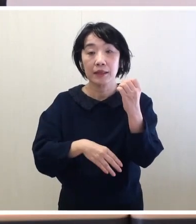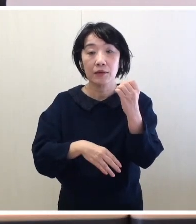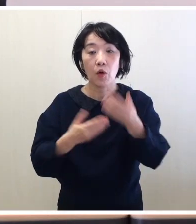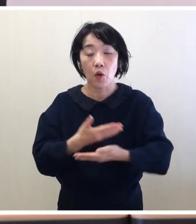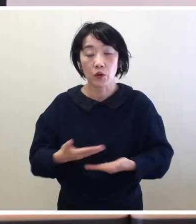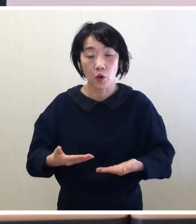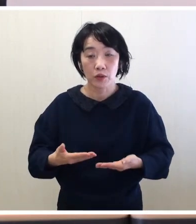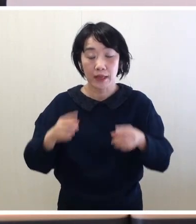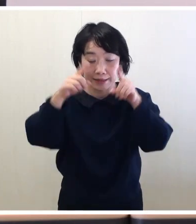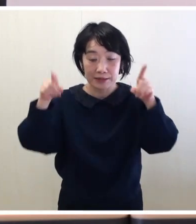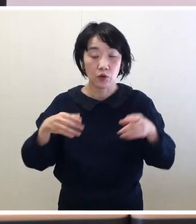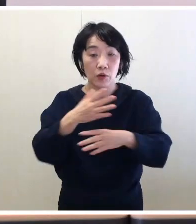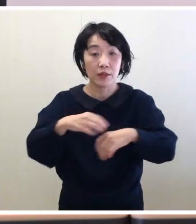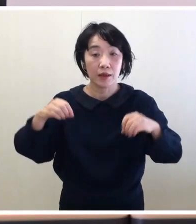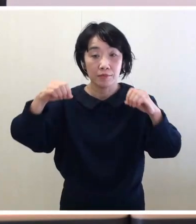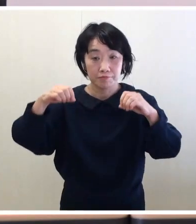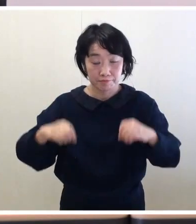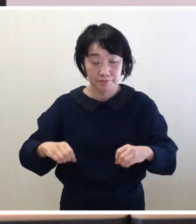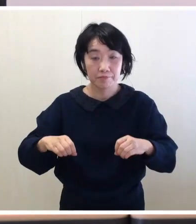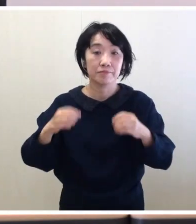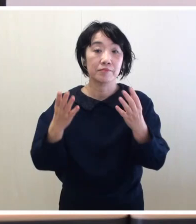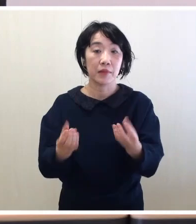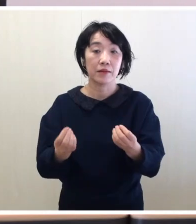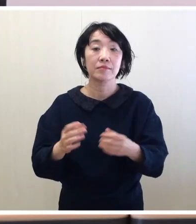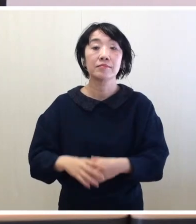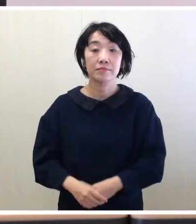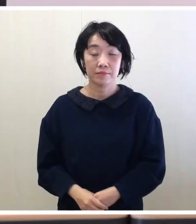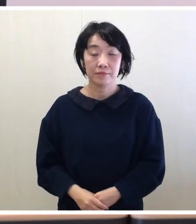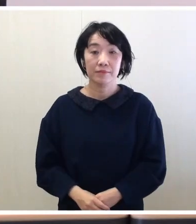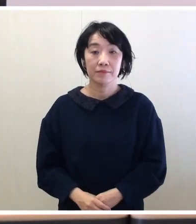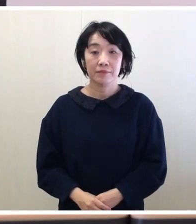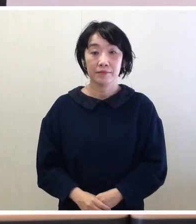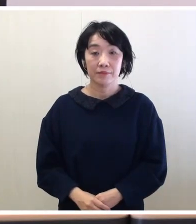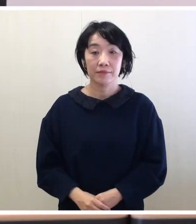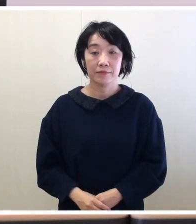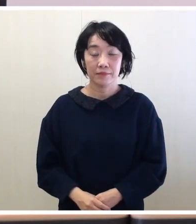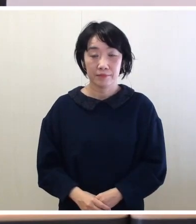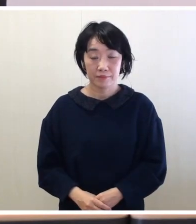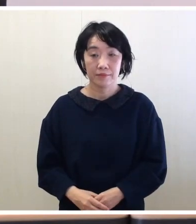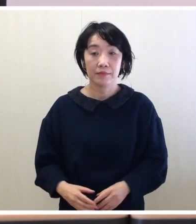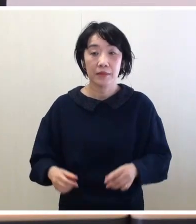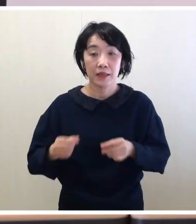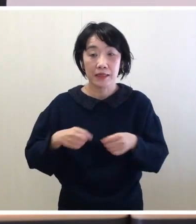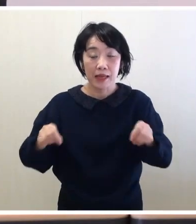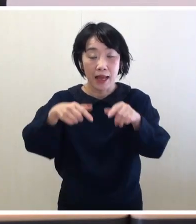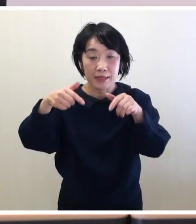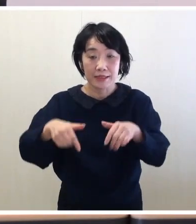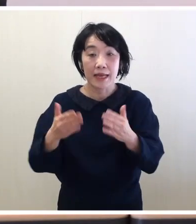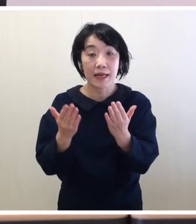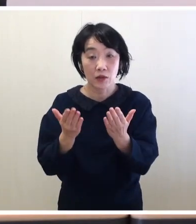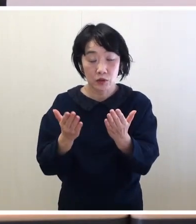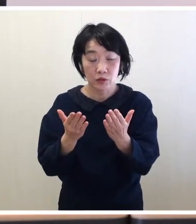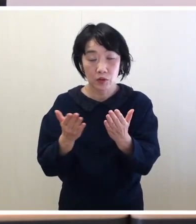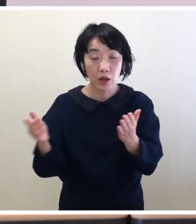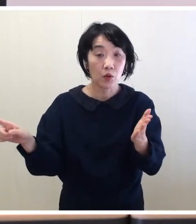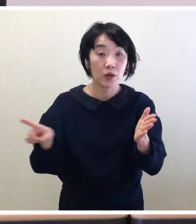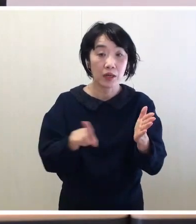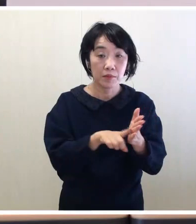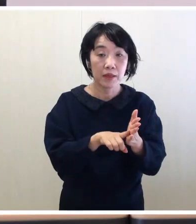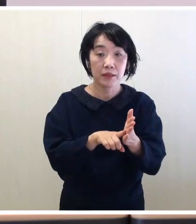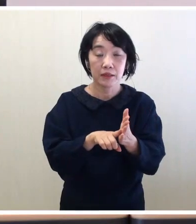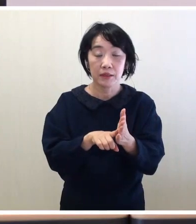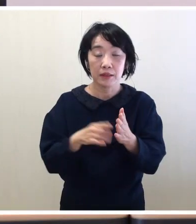定書にサインをし、協定を締結をいただきました。関西学院大学さんと